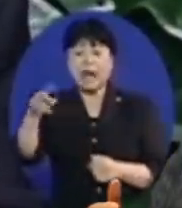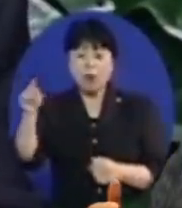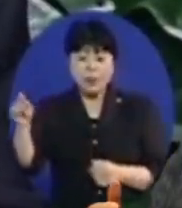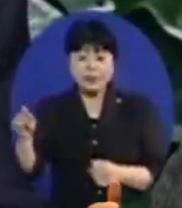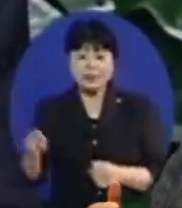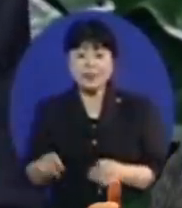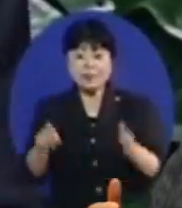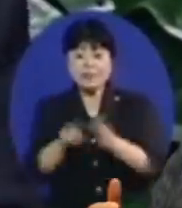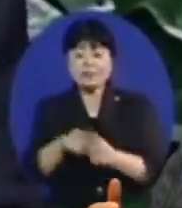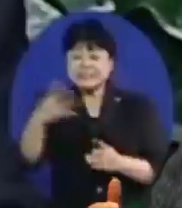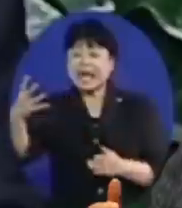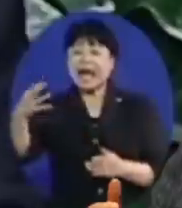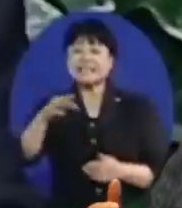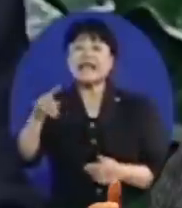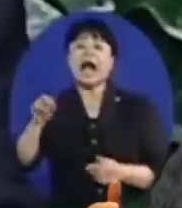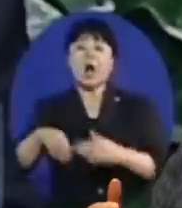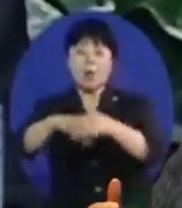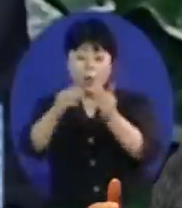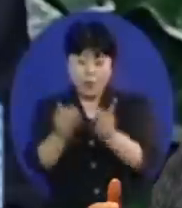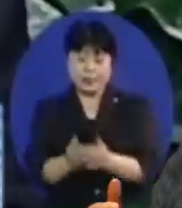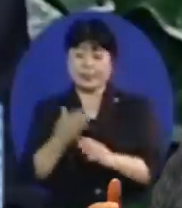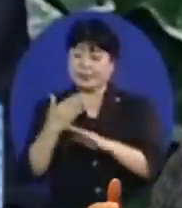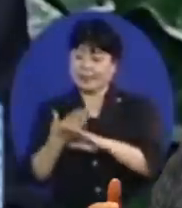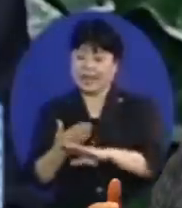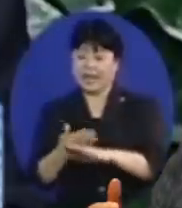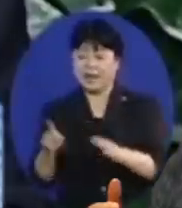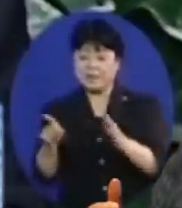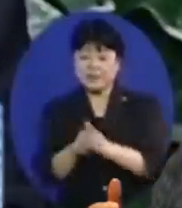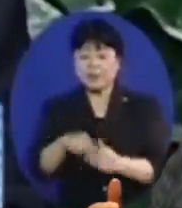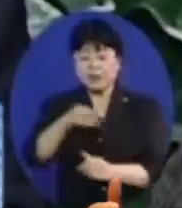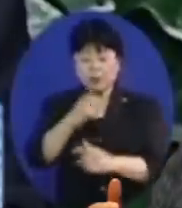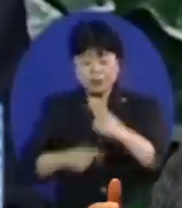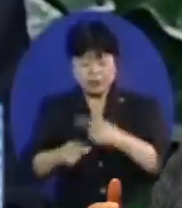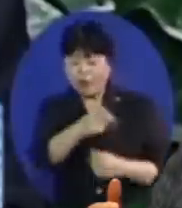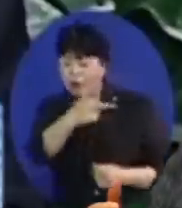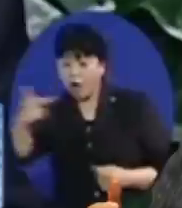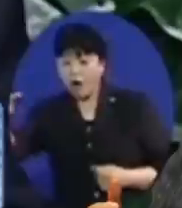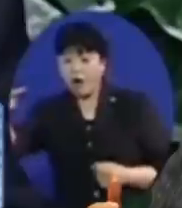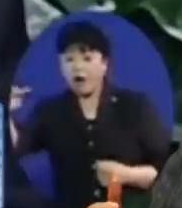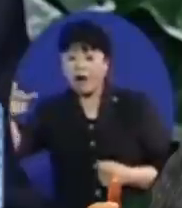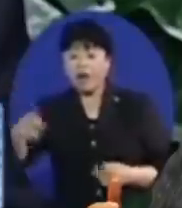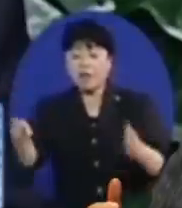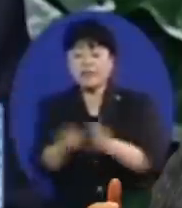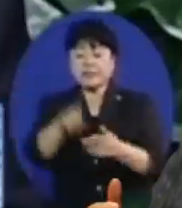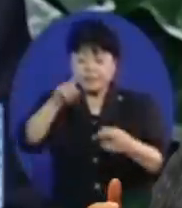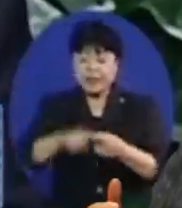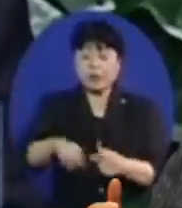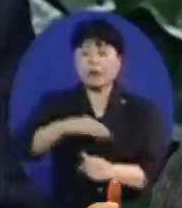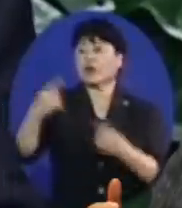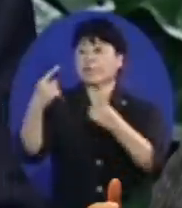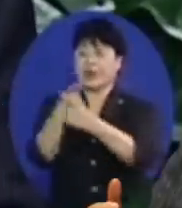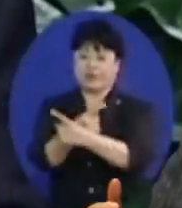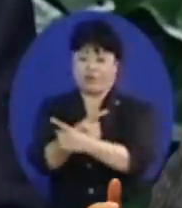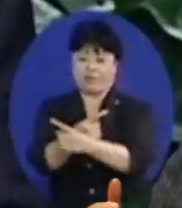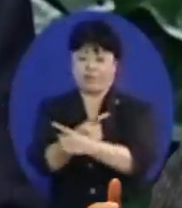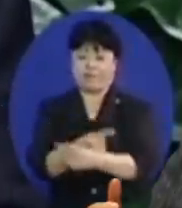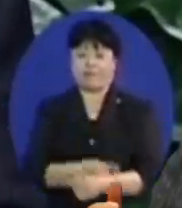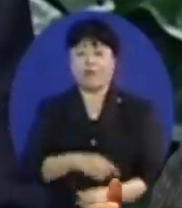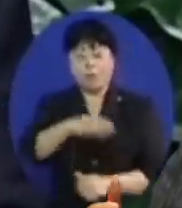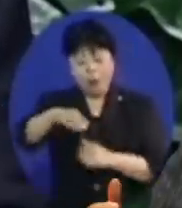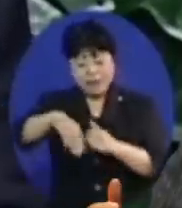4차원입니다. 믿음이 환경보다 크기 때문에 믿음대로 환경이 나중에 변화가 되는 것입니다. 환경이